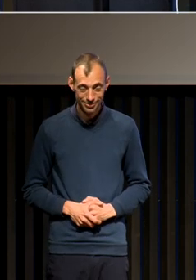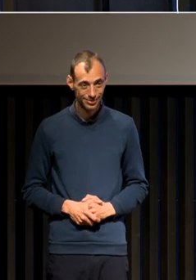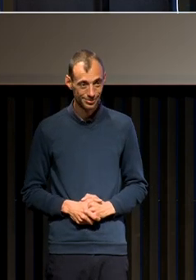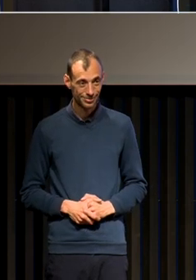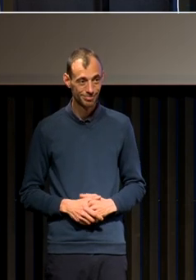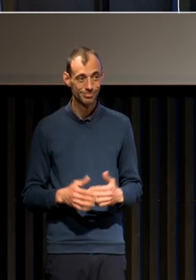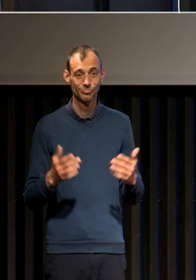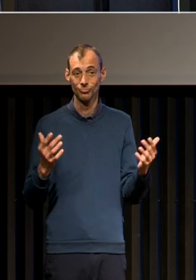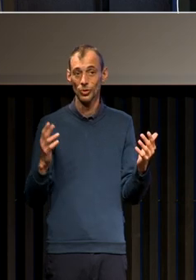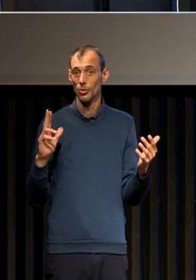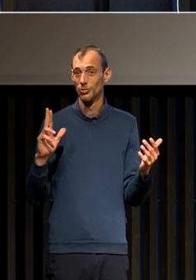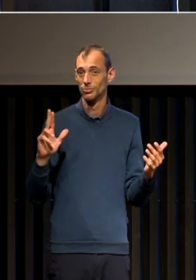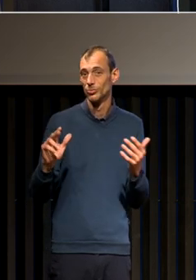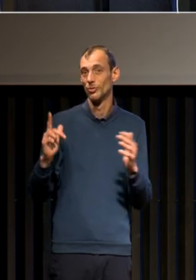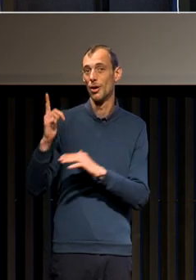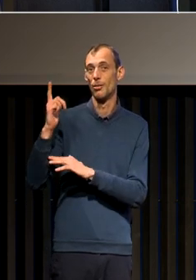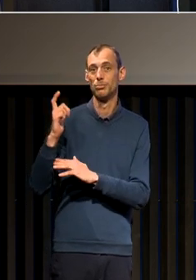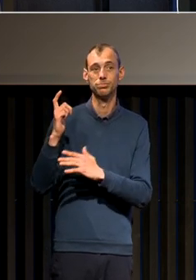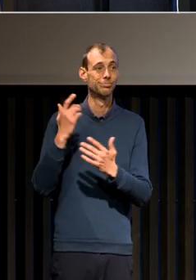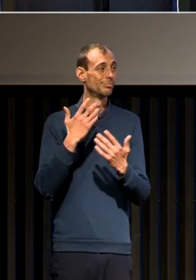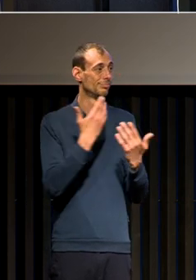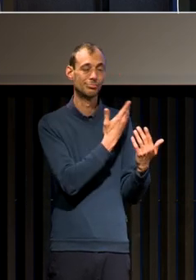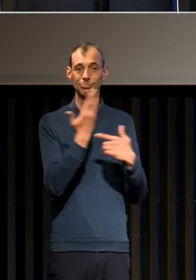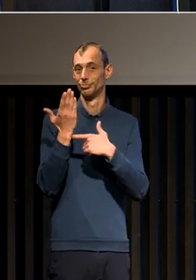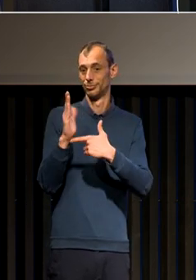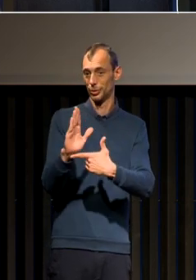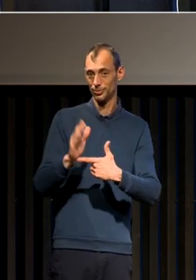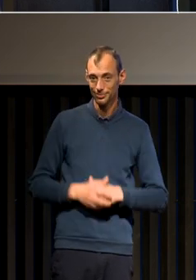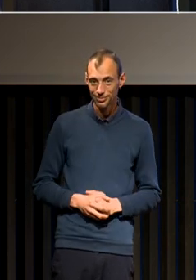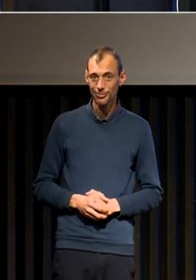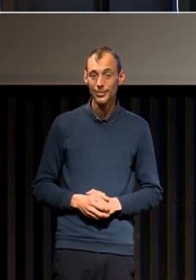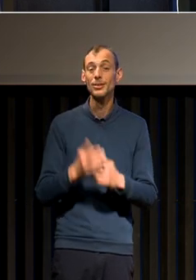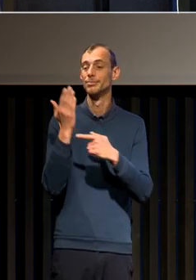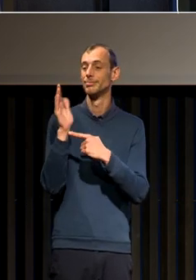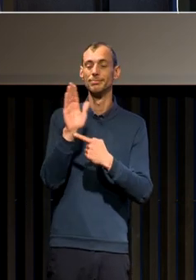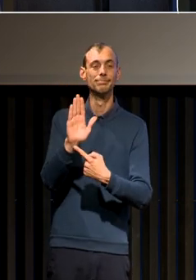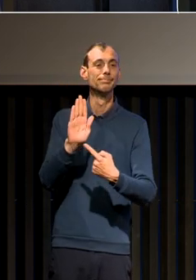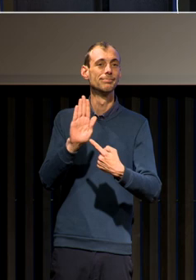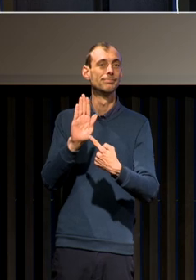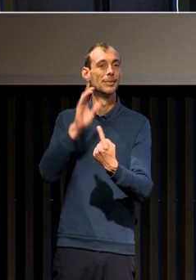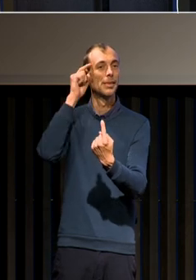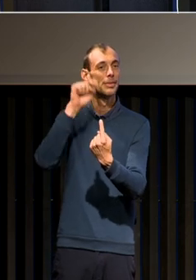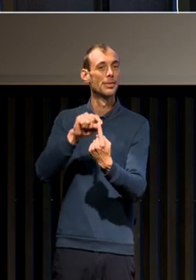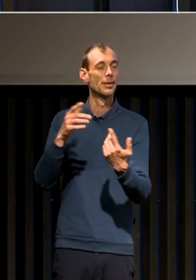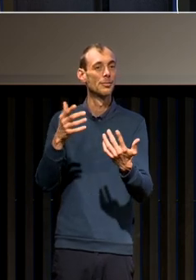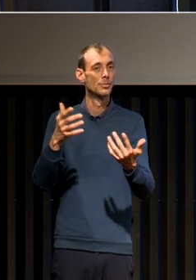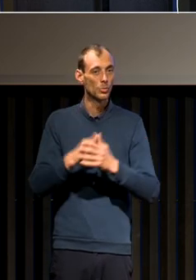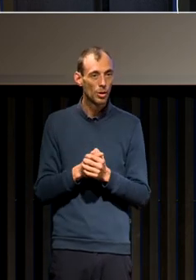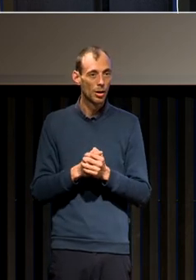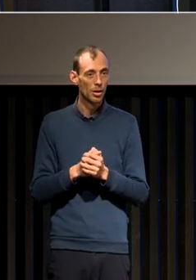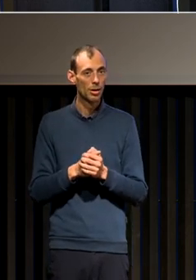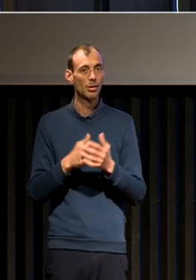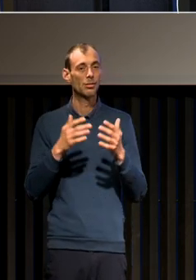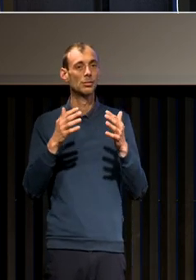Nous allons démarrer cette présentation qui porte sur les changements opérés